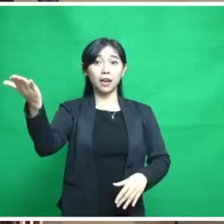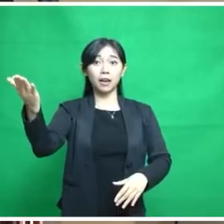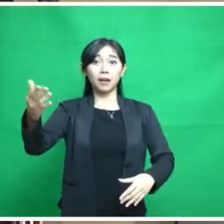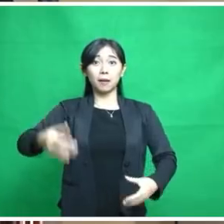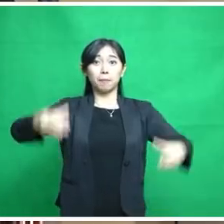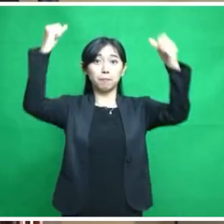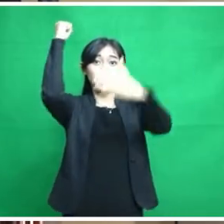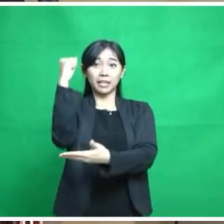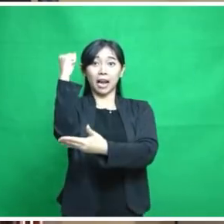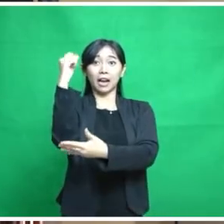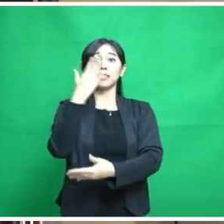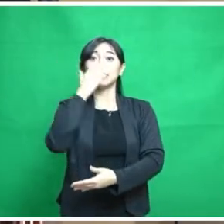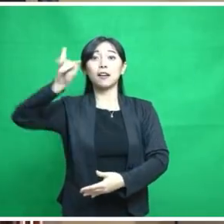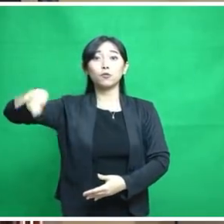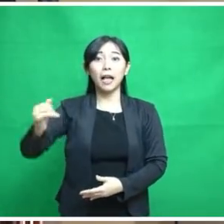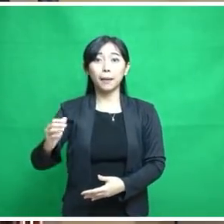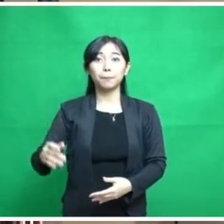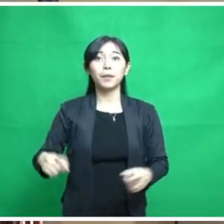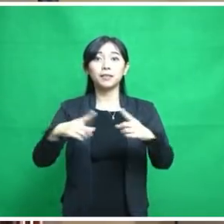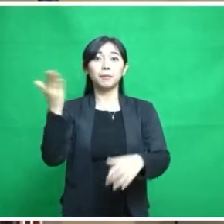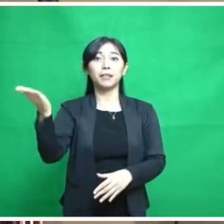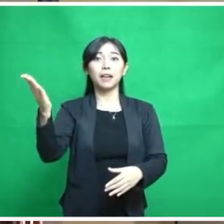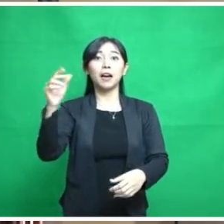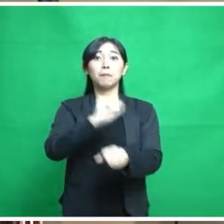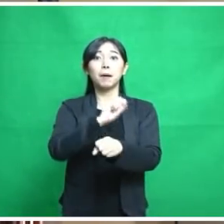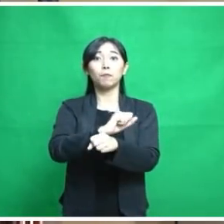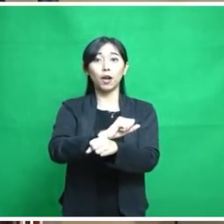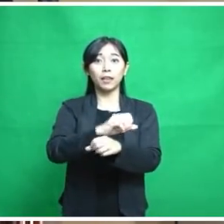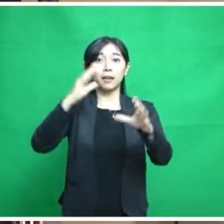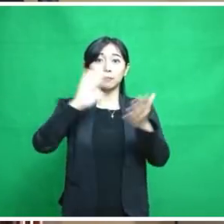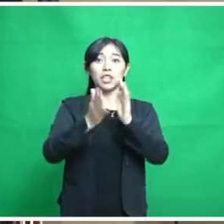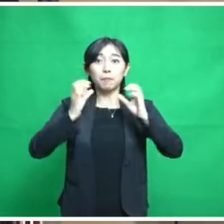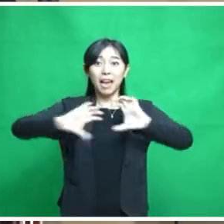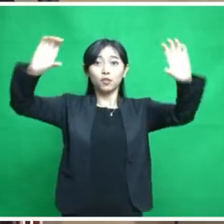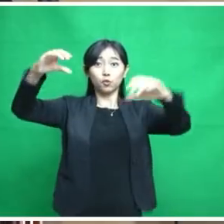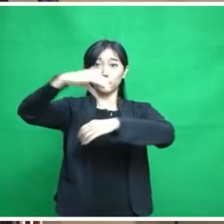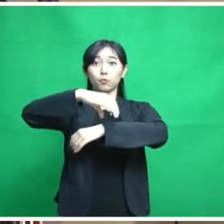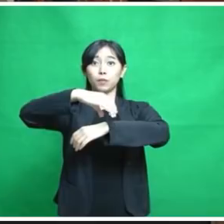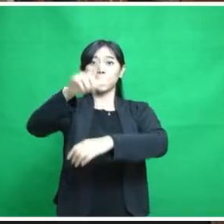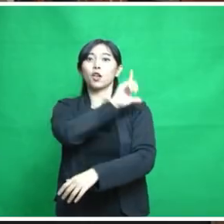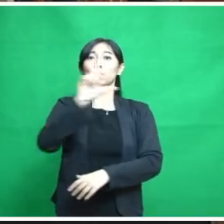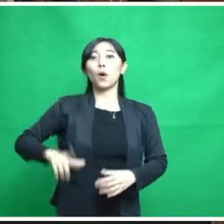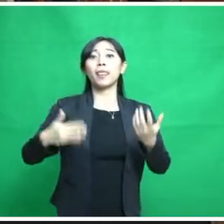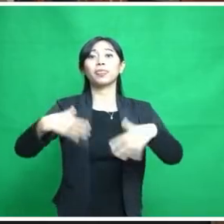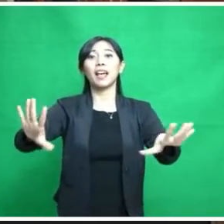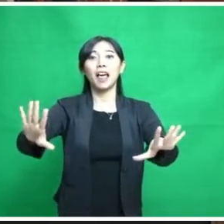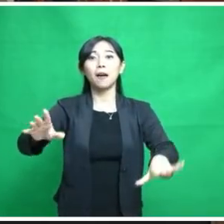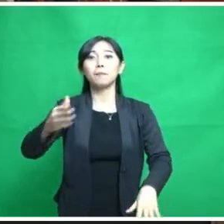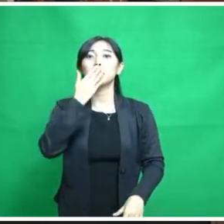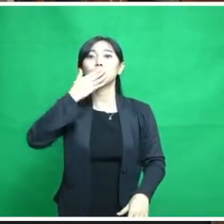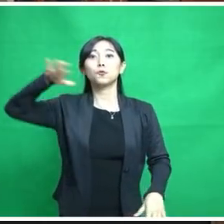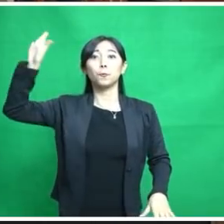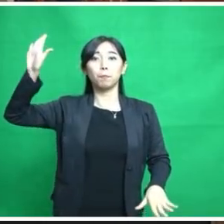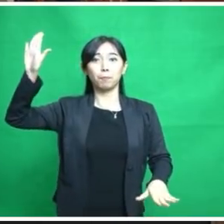menegakkan Yerusalem dan sampai ia membuatnya menjadi kemasyuran di bumi. Tuhan telah bersumpah